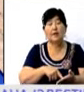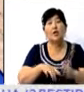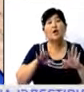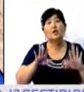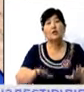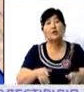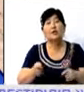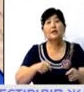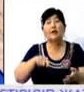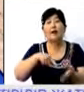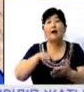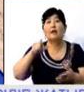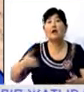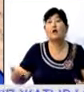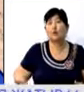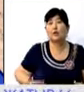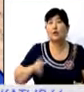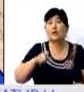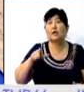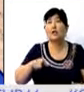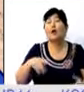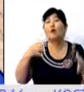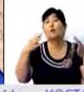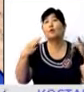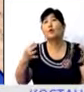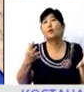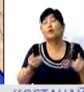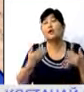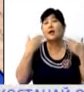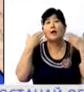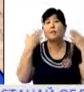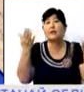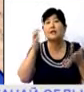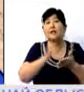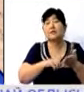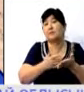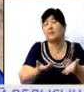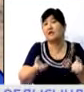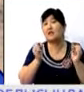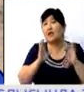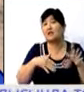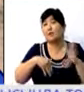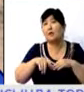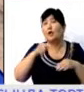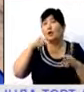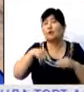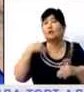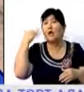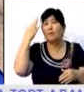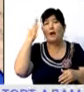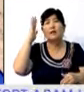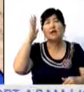жергілікті қала тұрғындары бейбіт түрде белгісіз бір себептермен тастап кеткен. Түбінде мақсатымыз